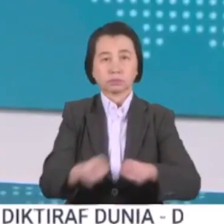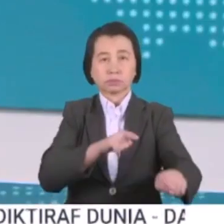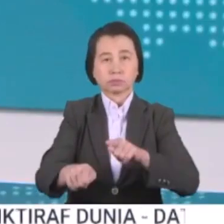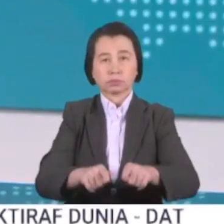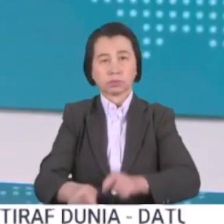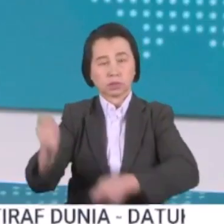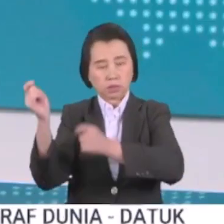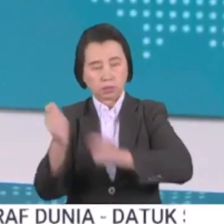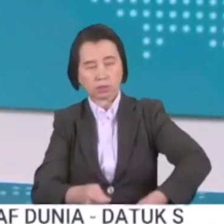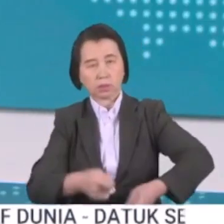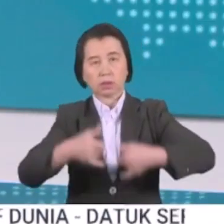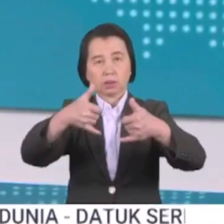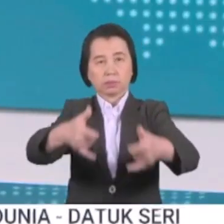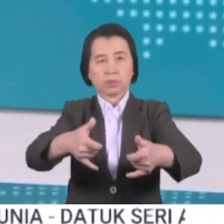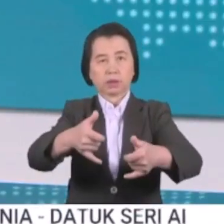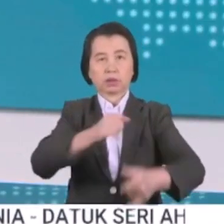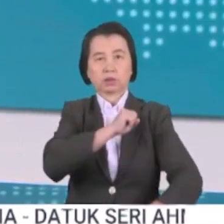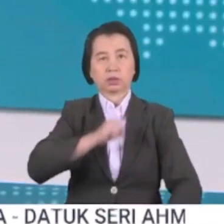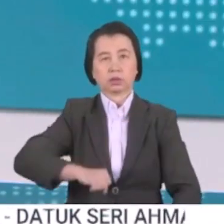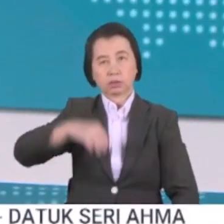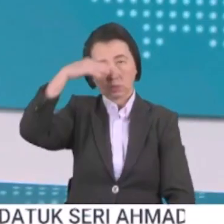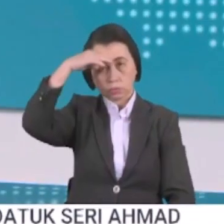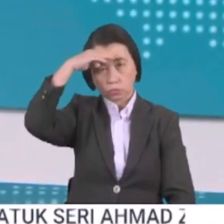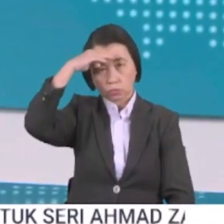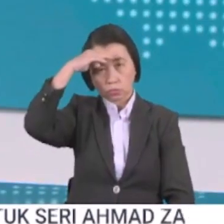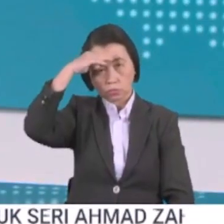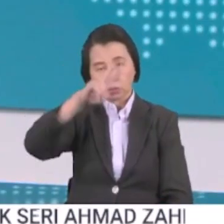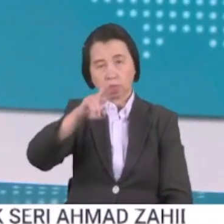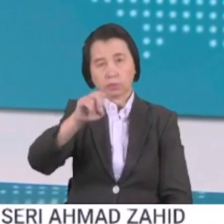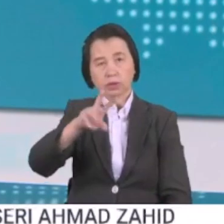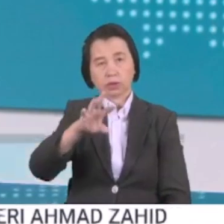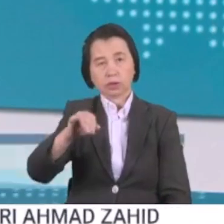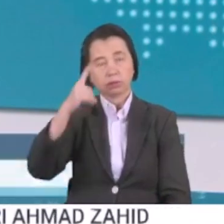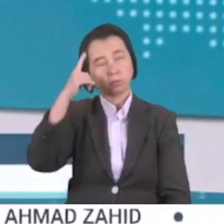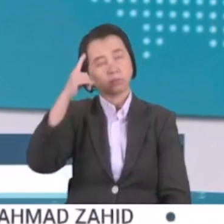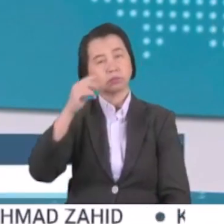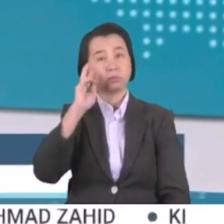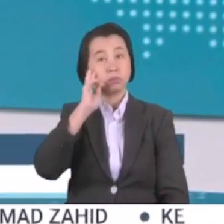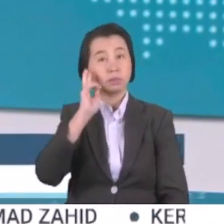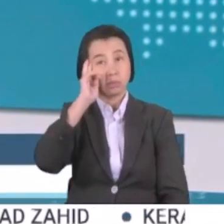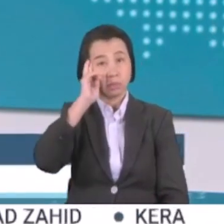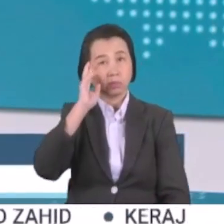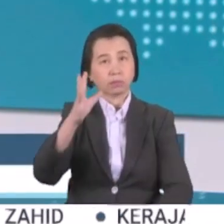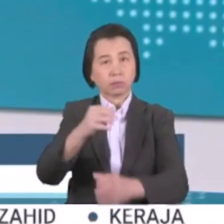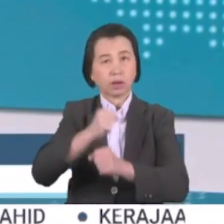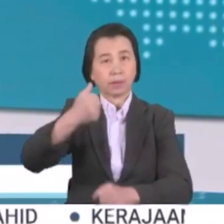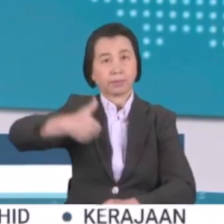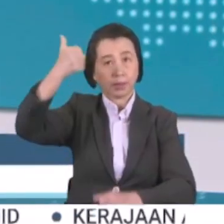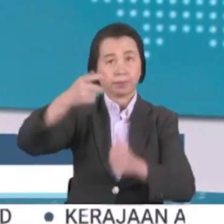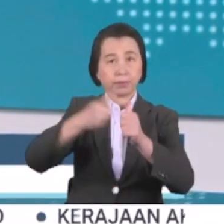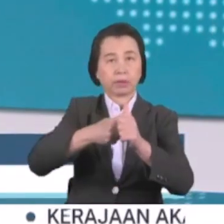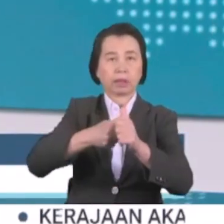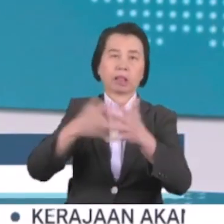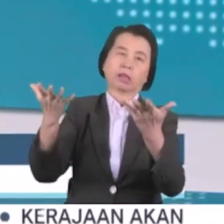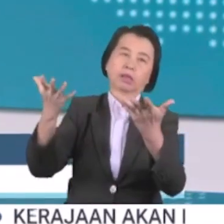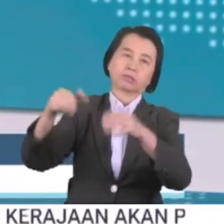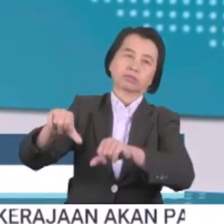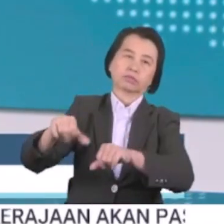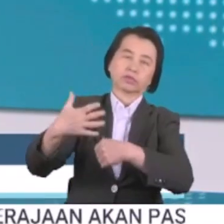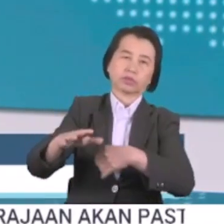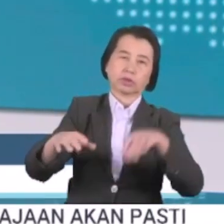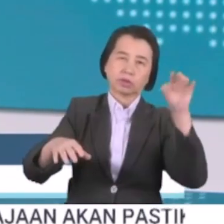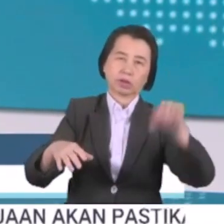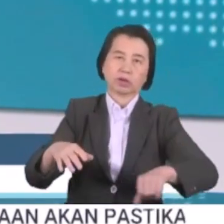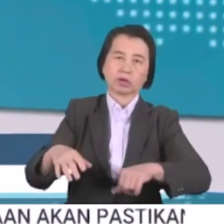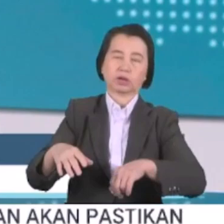Saingan hoki Piala Sultan Johor SOJC 2024. Impian skuad remaja kebangsaan untuk meraih kemenangan pertama terkubur